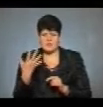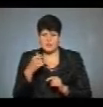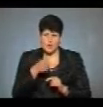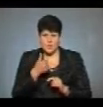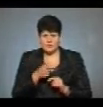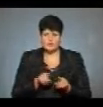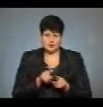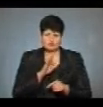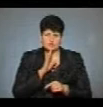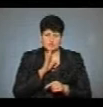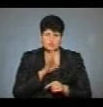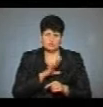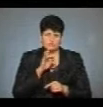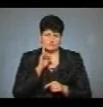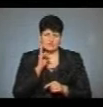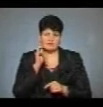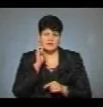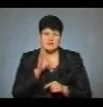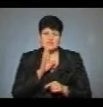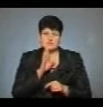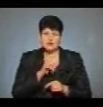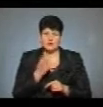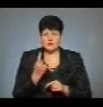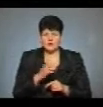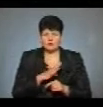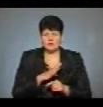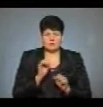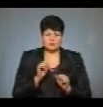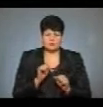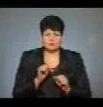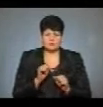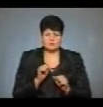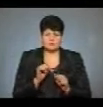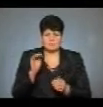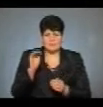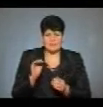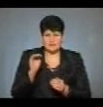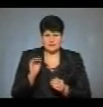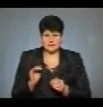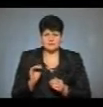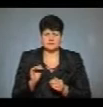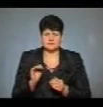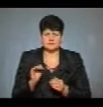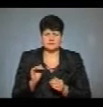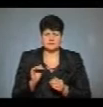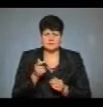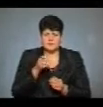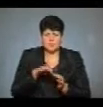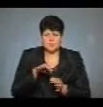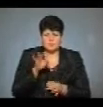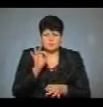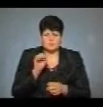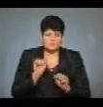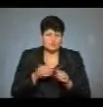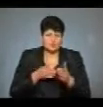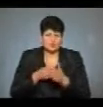ті жінки, то молодого віку, дівчина одна була взагалі десь досить така низького росту, делікатна, напевно, в межах